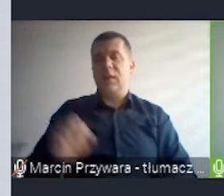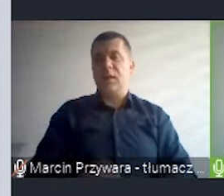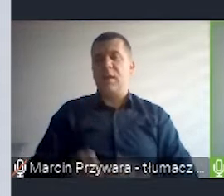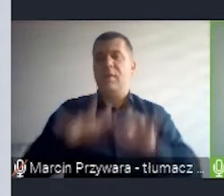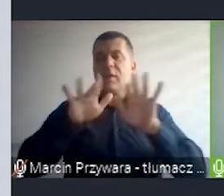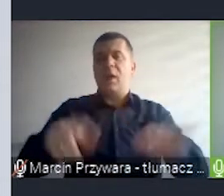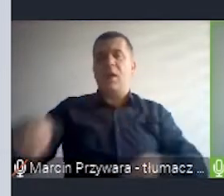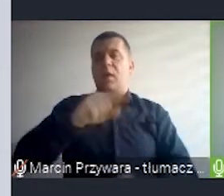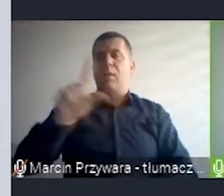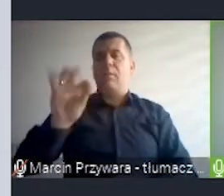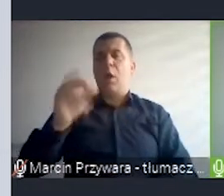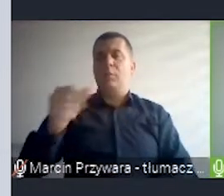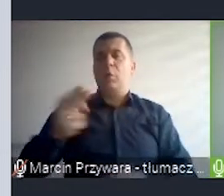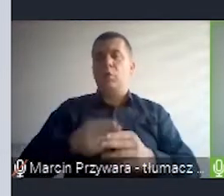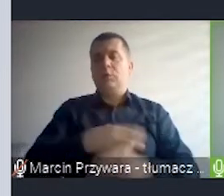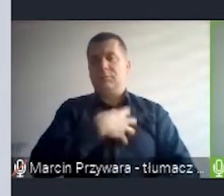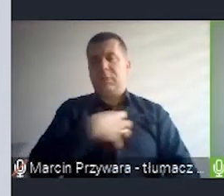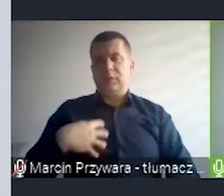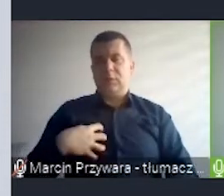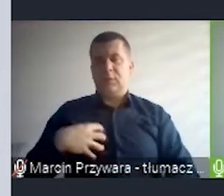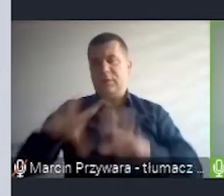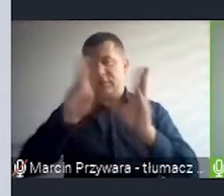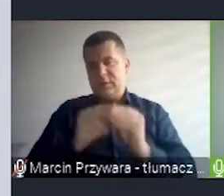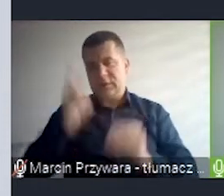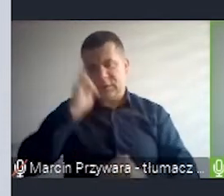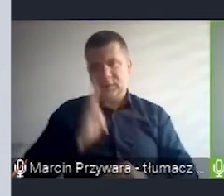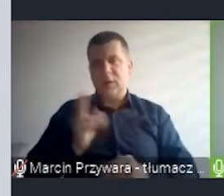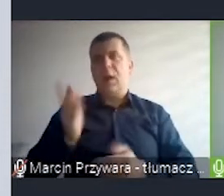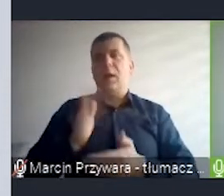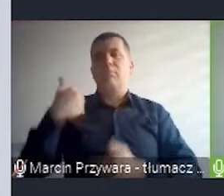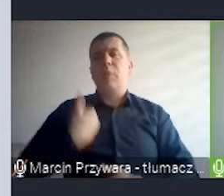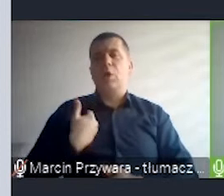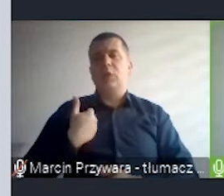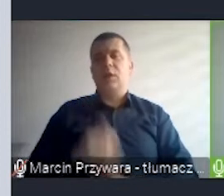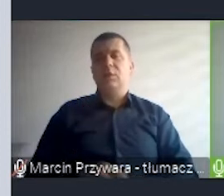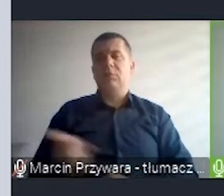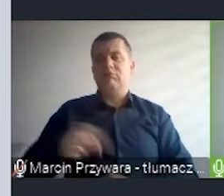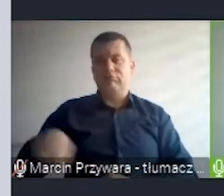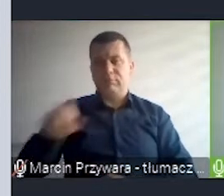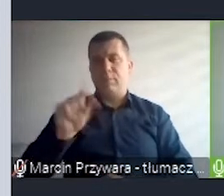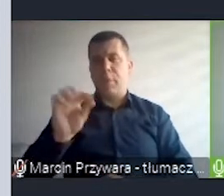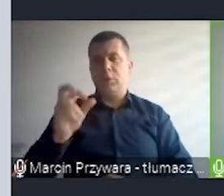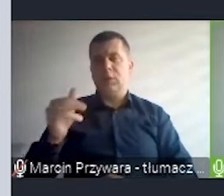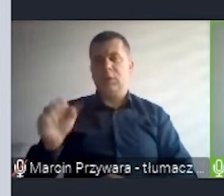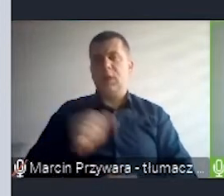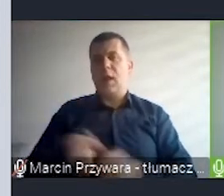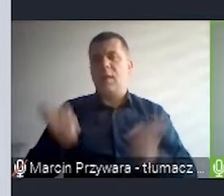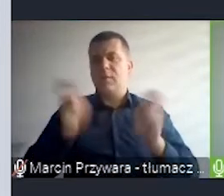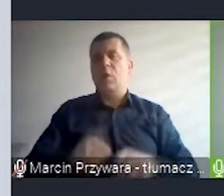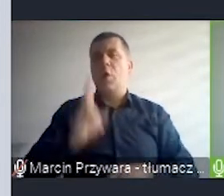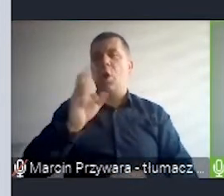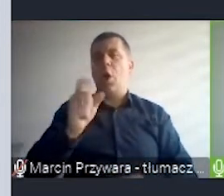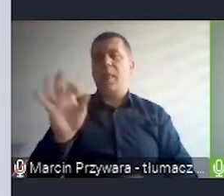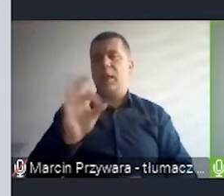wielu podmiotach, w Urzędzie Marszałkowskim i we wszystkich instytucjach pośredniczących przede wszystkim tworzy się kodeksy